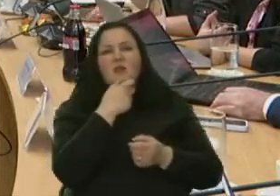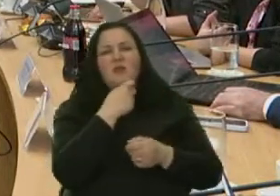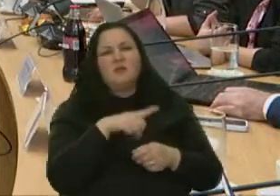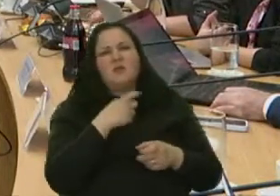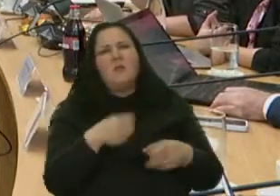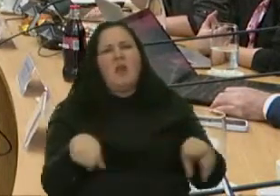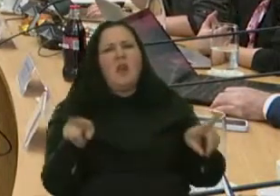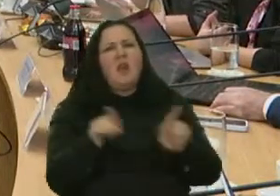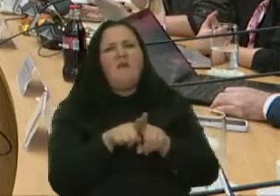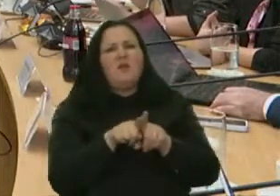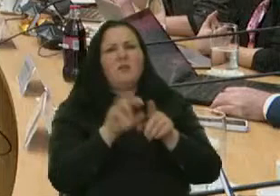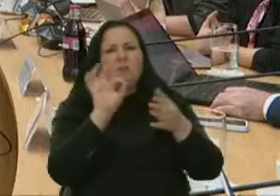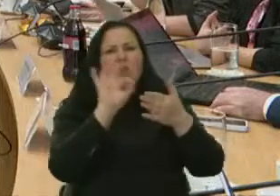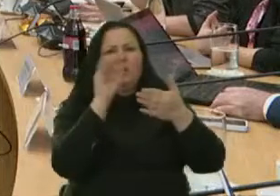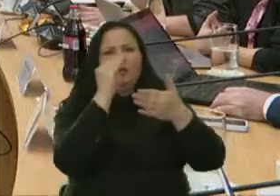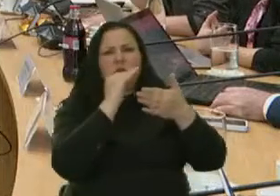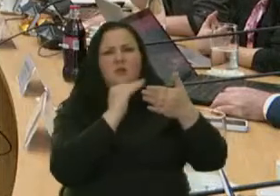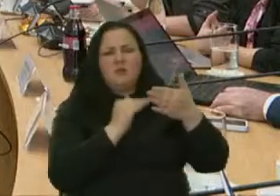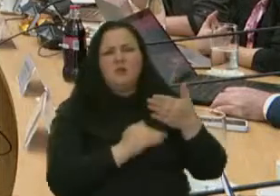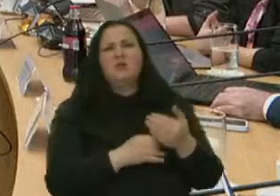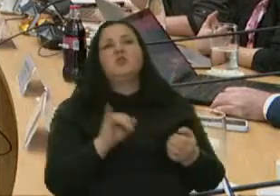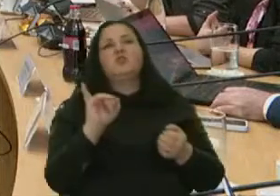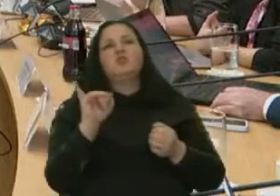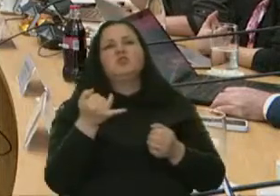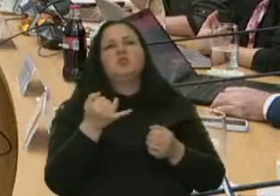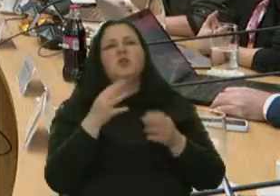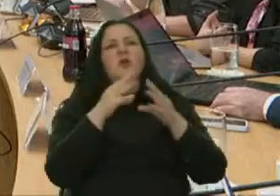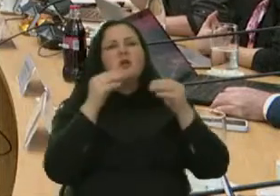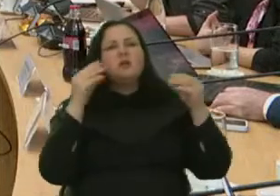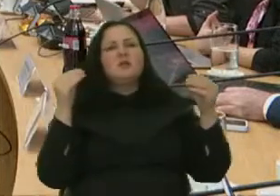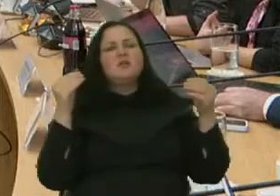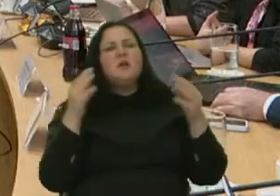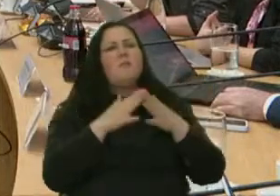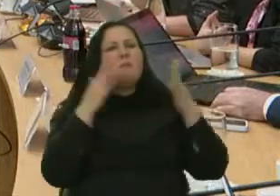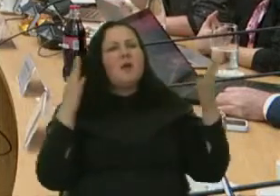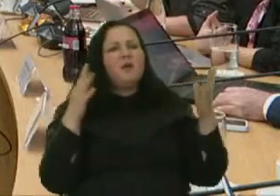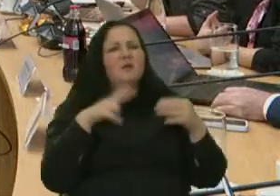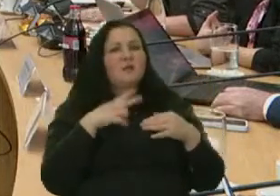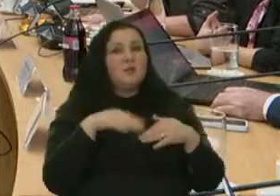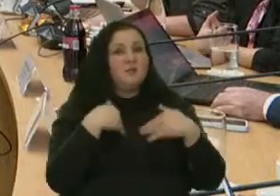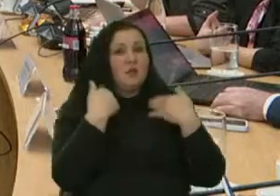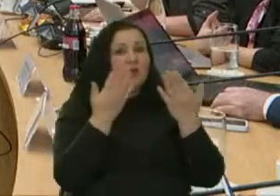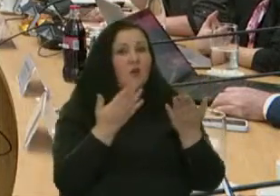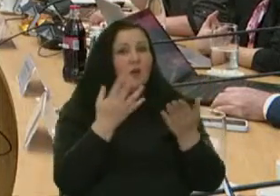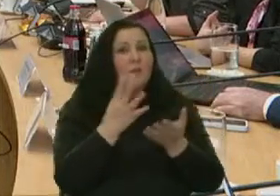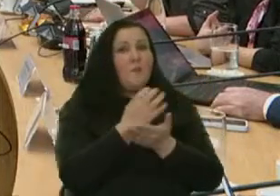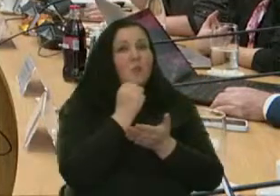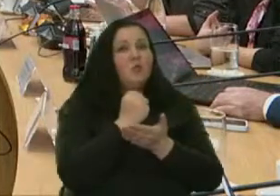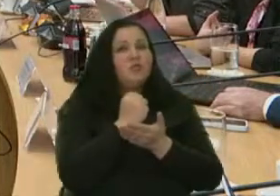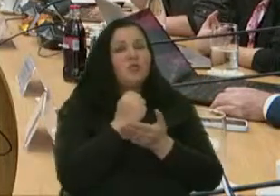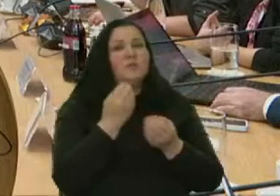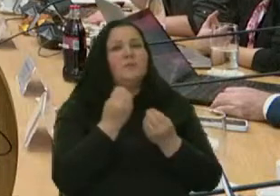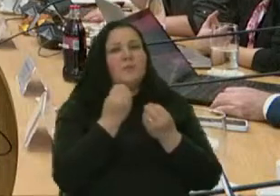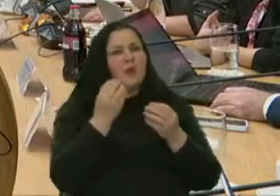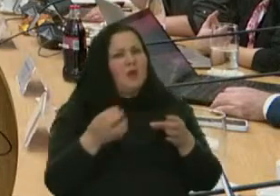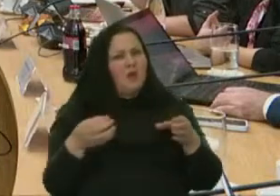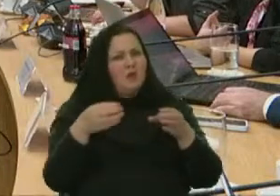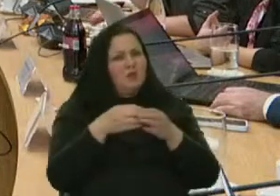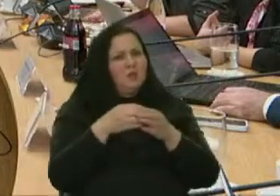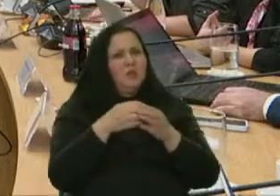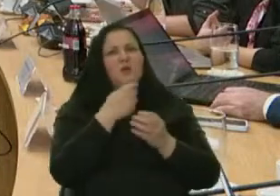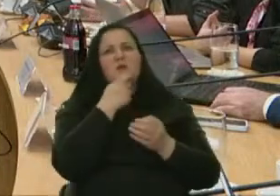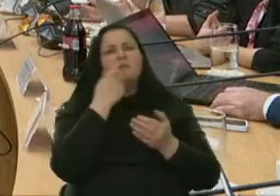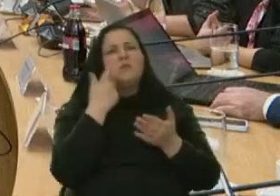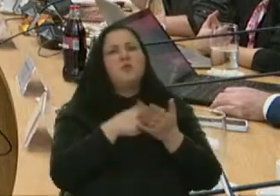pe pe hârtie și sincer La cât de mare este alocarea bugetară pe care ați cuprins o în